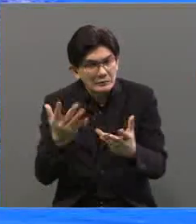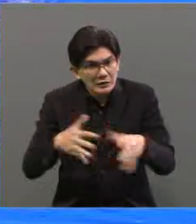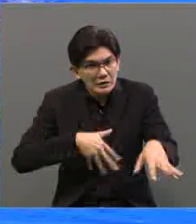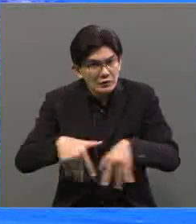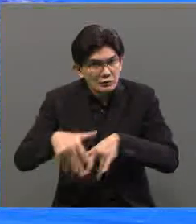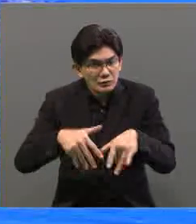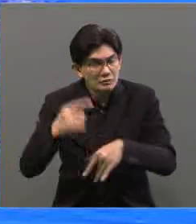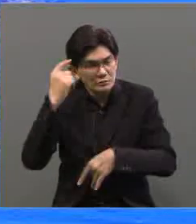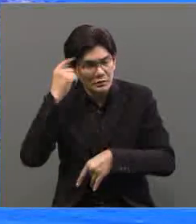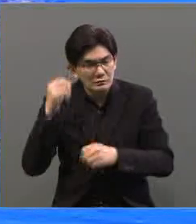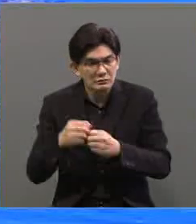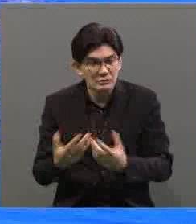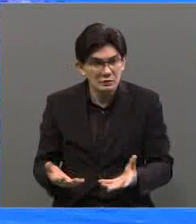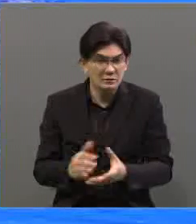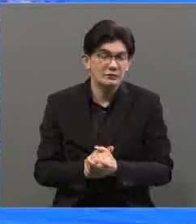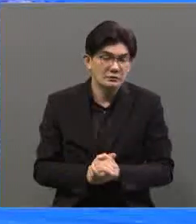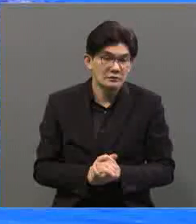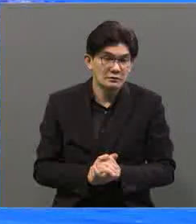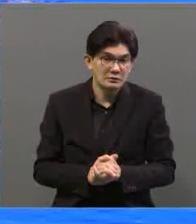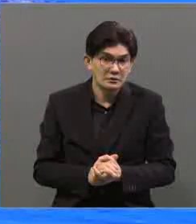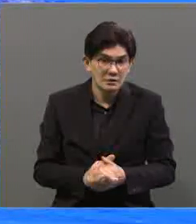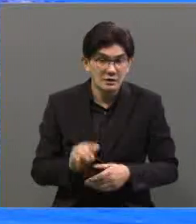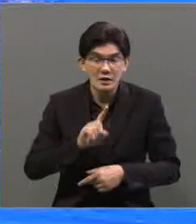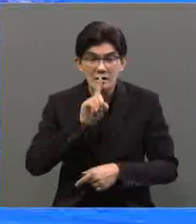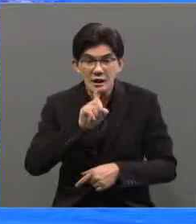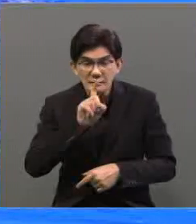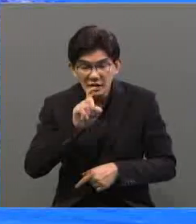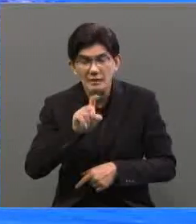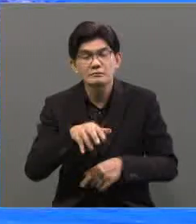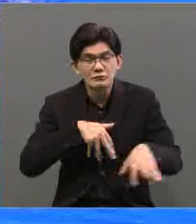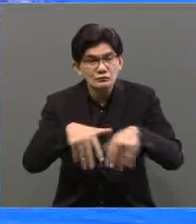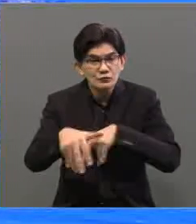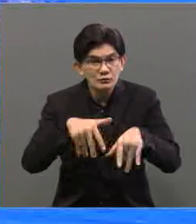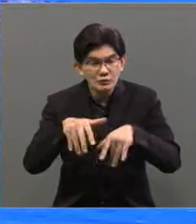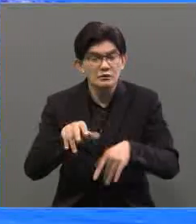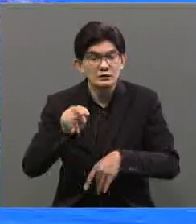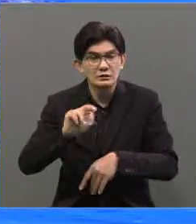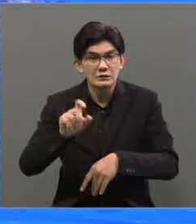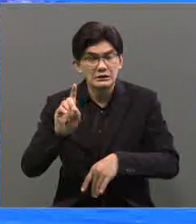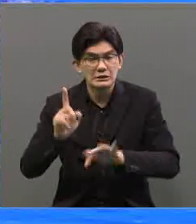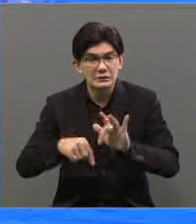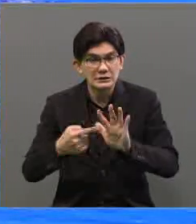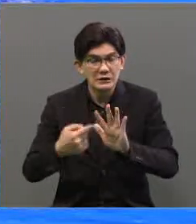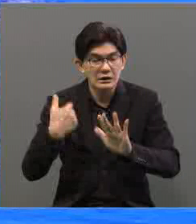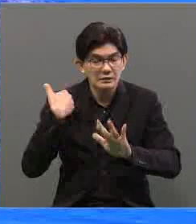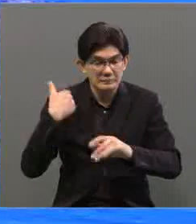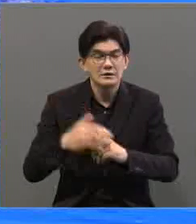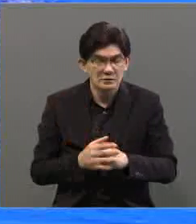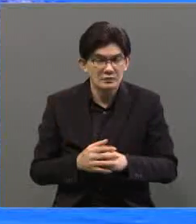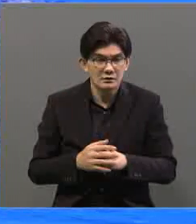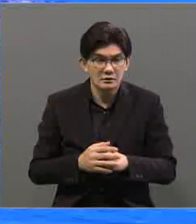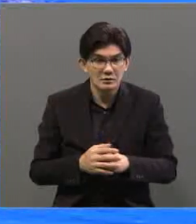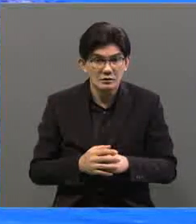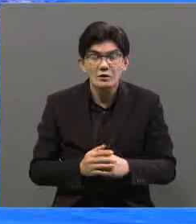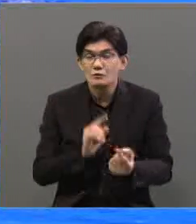พี่น้องประชาชนเนี่ยเขามีความคิดความเห็นกันอย่างไรมีการไปสำรวจนะฮะจากทางด้านของ nidaโผล่นะฮะนิด้าโพลไปสำรวจออกมา